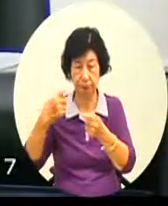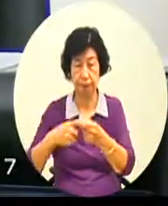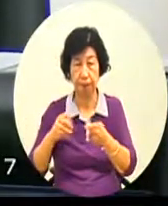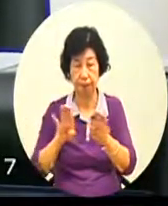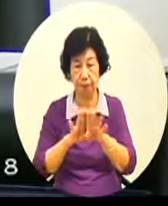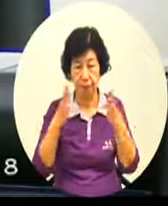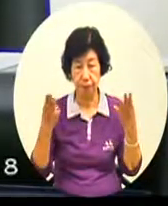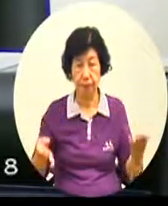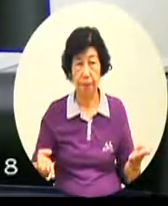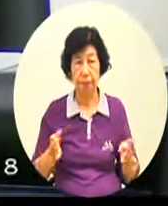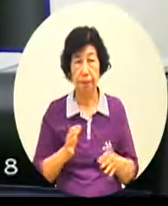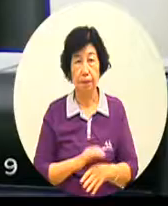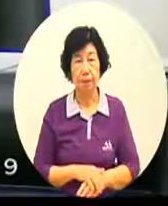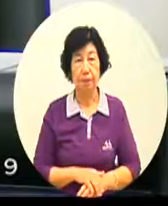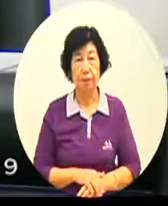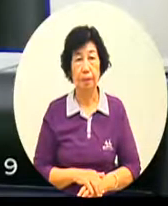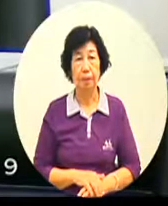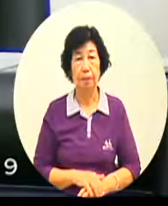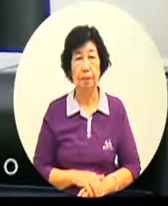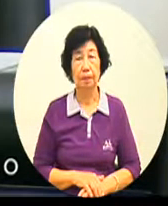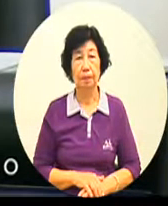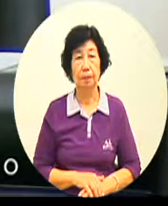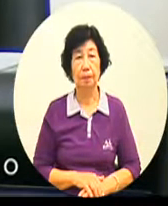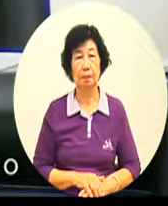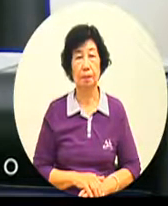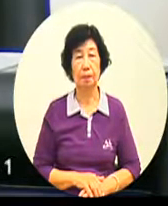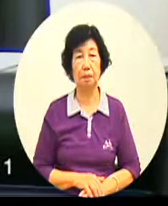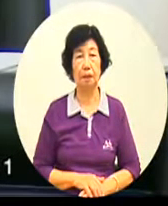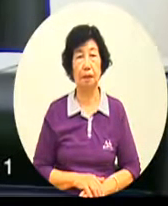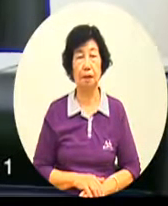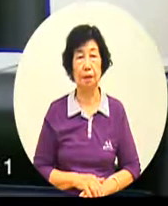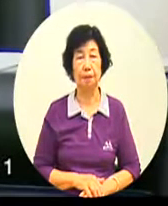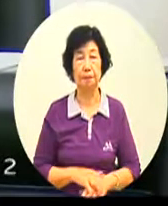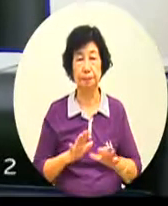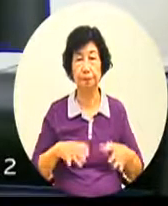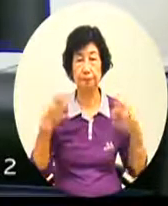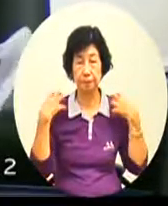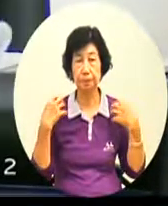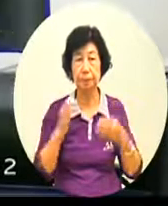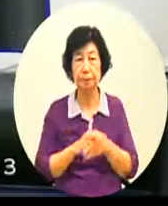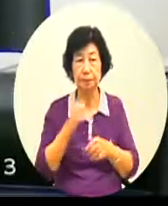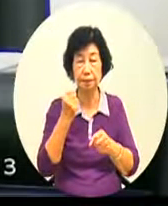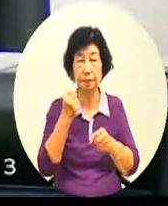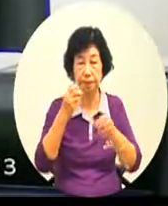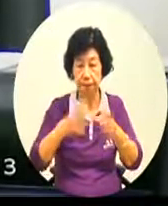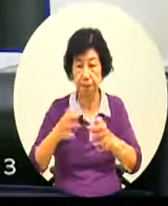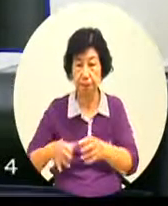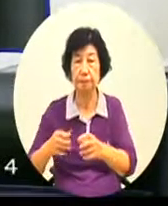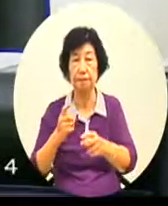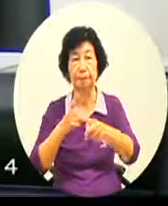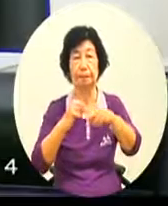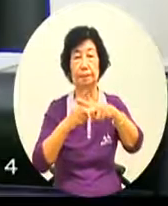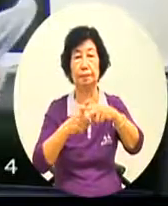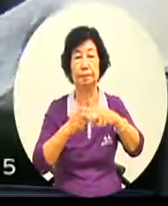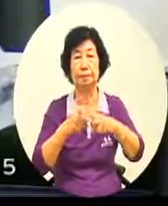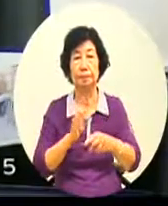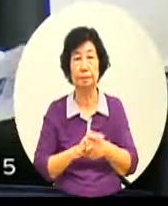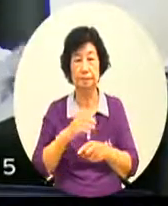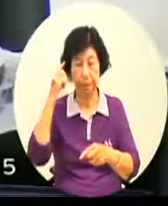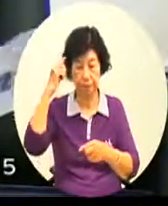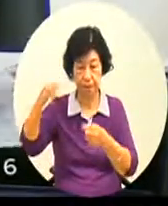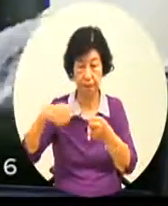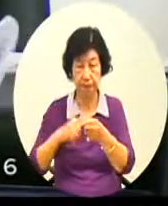目前社会局所负责的几乎建置一半而已，那到明年那到底以相关的